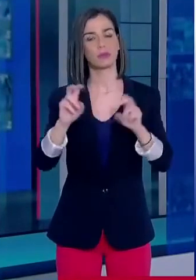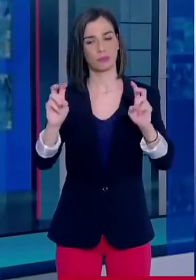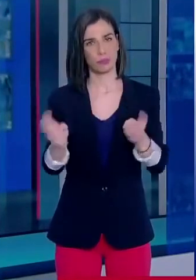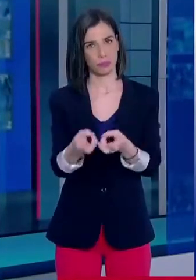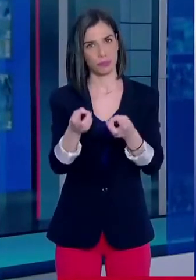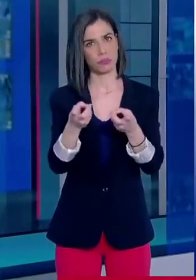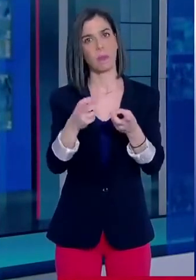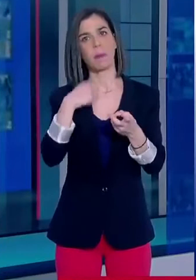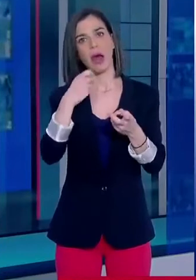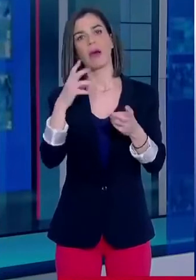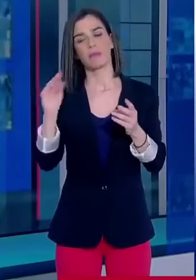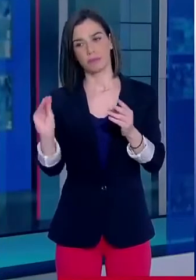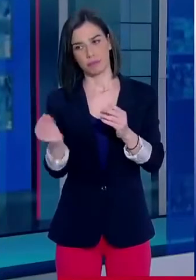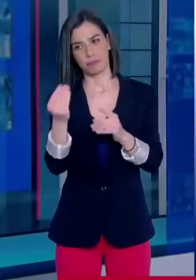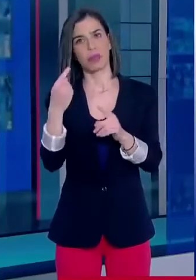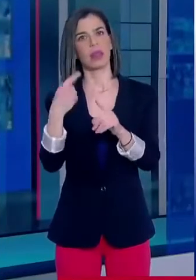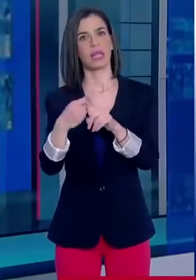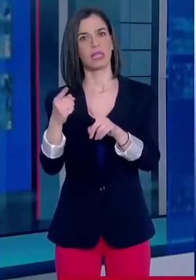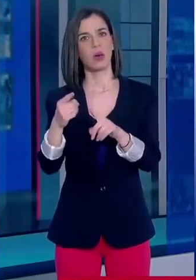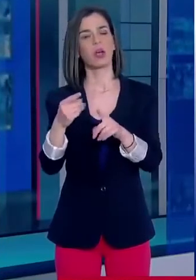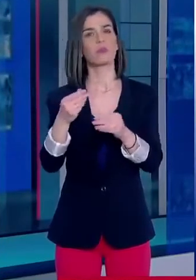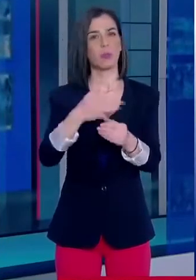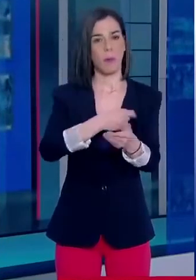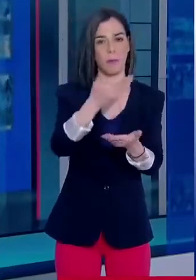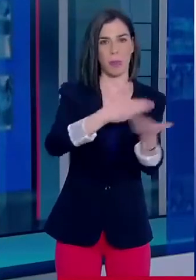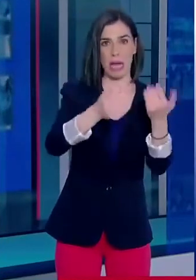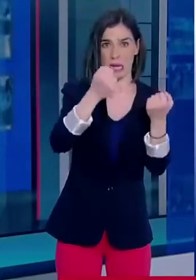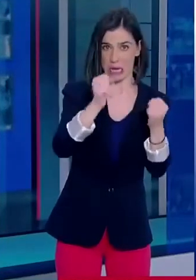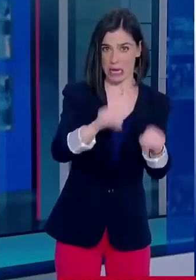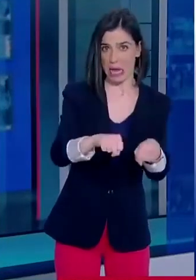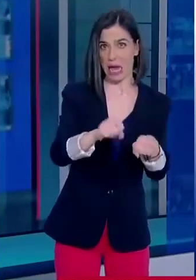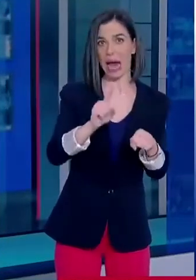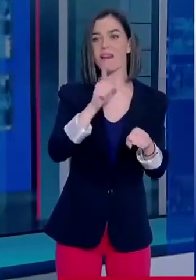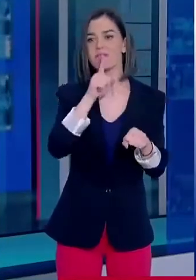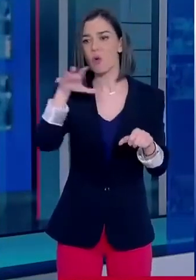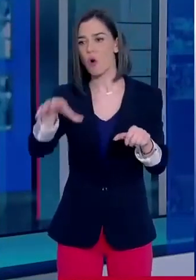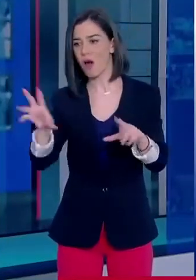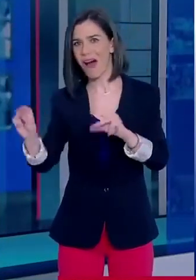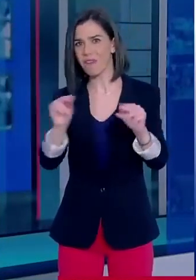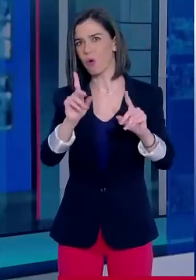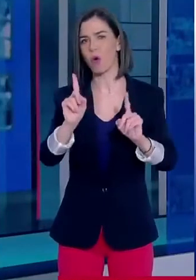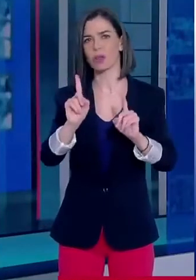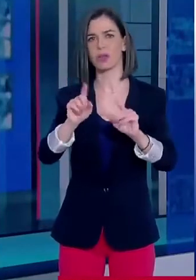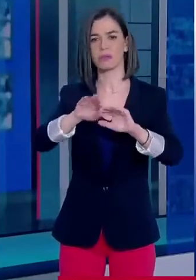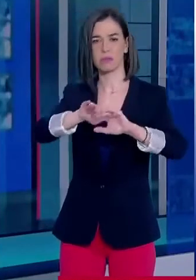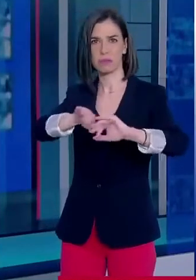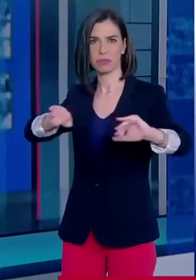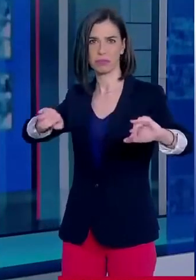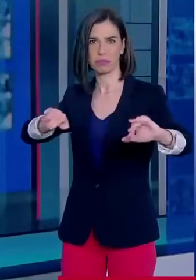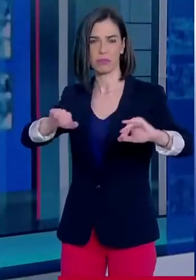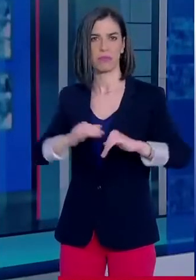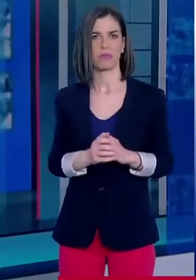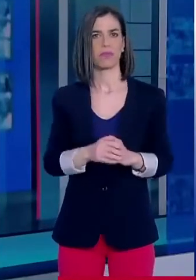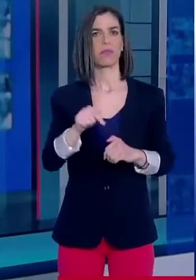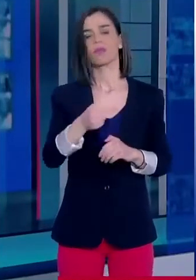διαγνώστηκε η μητέρα και η μετάγγιση έλαβε μεν χώρα αλλά όχι στο χώρο μεταγγίσεων, επομένως δεν υπήρχε κανένα πρόβλημα για τους υπόλοιπους μεταγγιζόμενους. Τώρα,